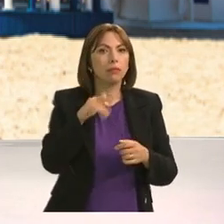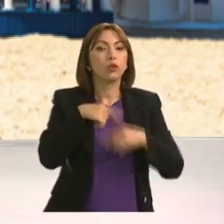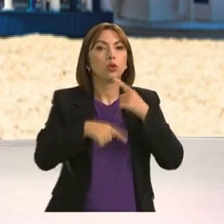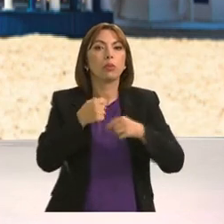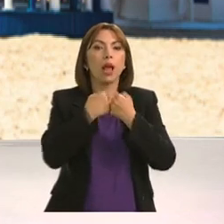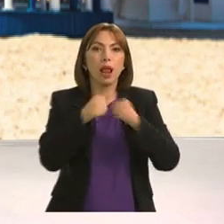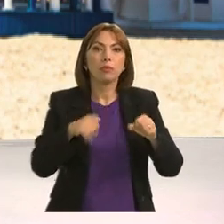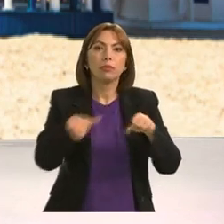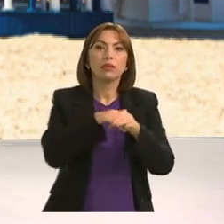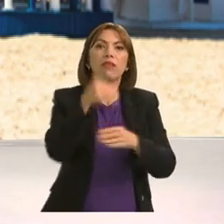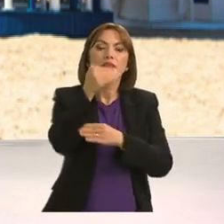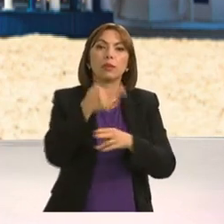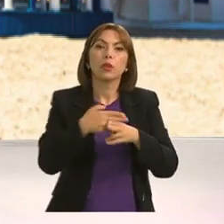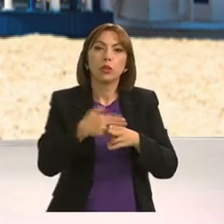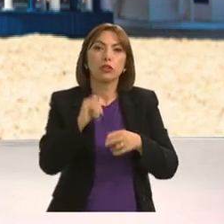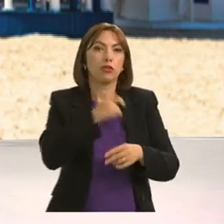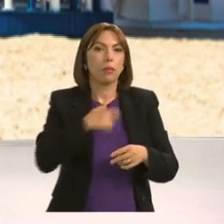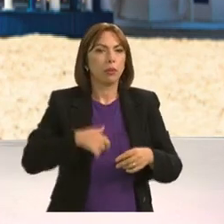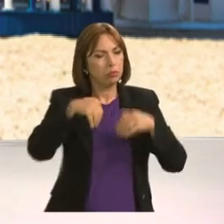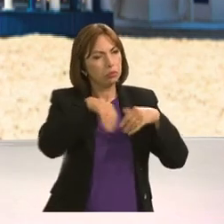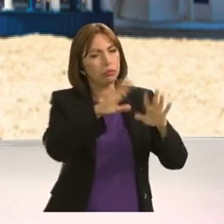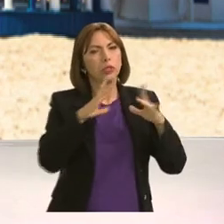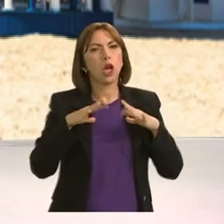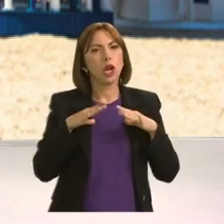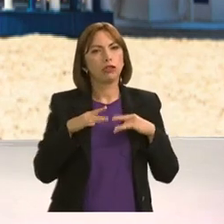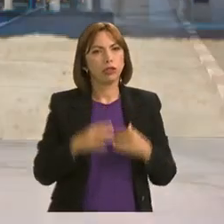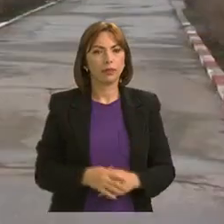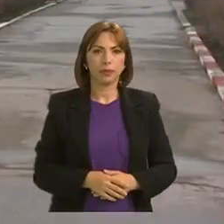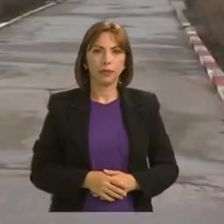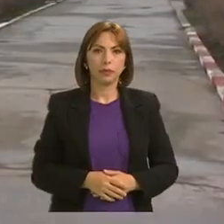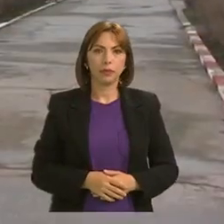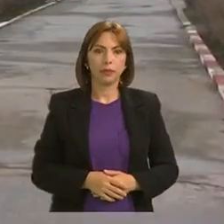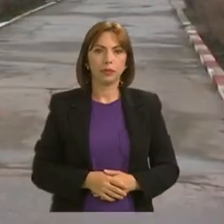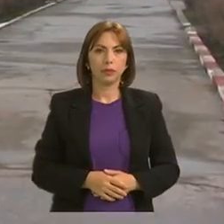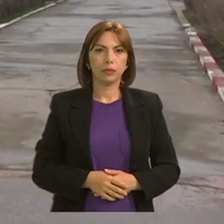la firma de salubrizare, iar primăria l-a trimis în concediu.